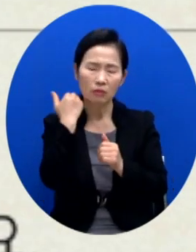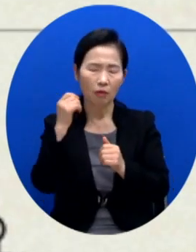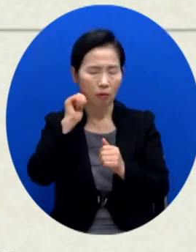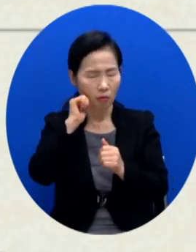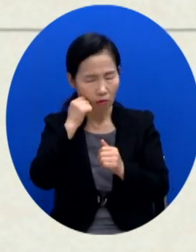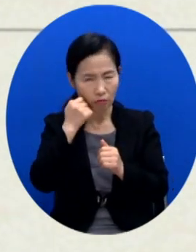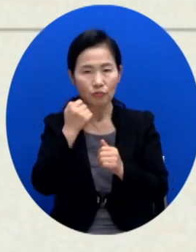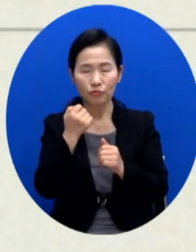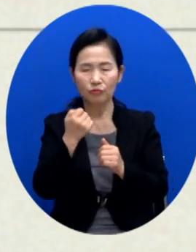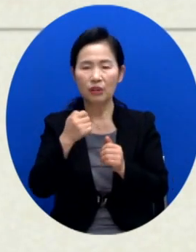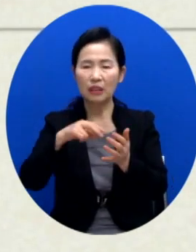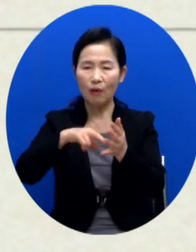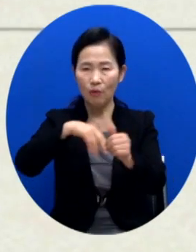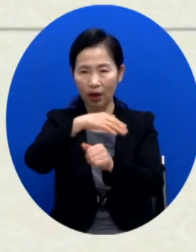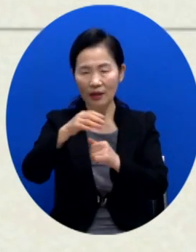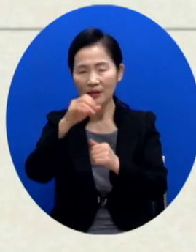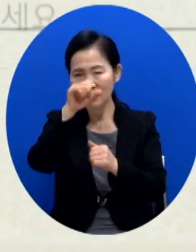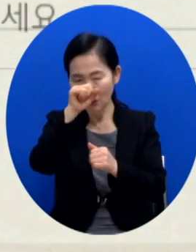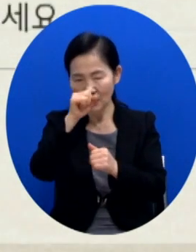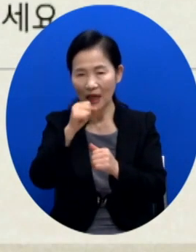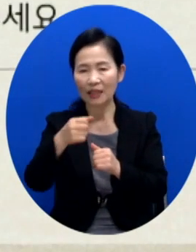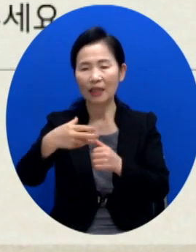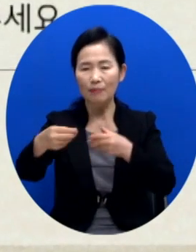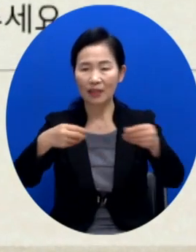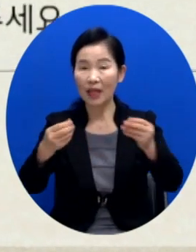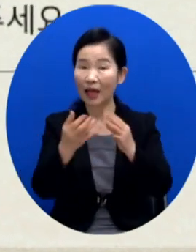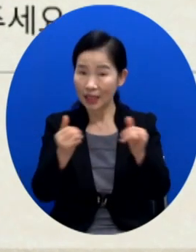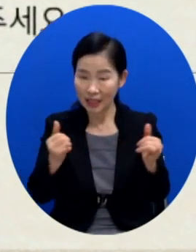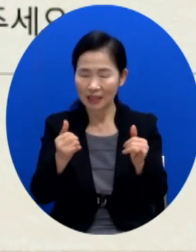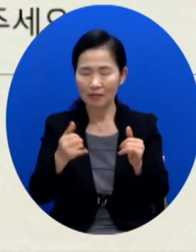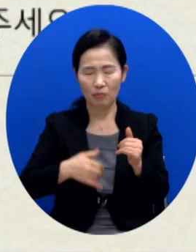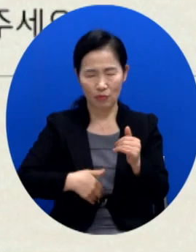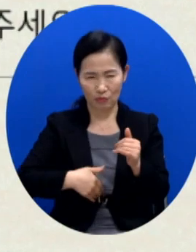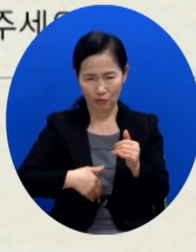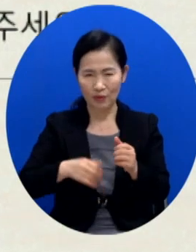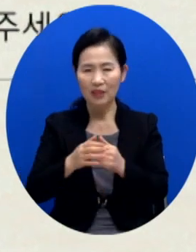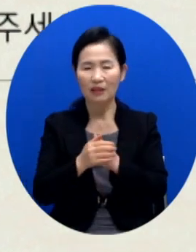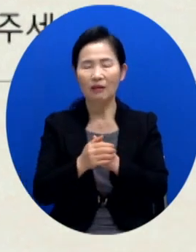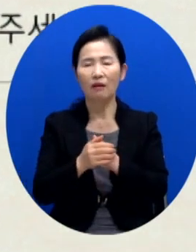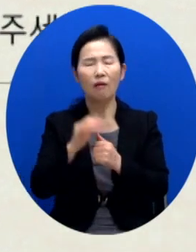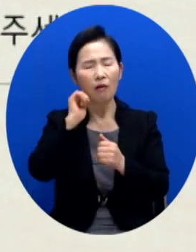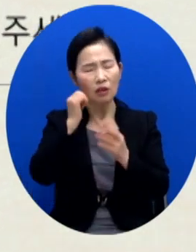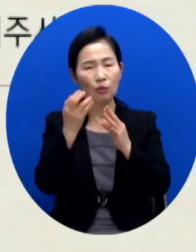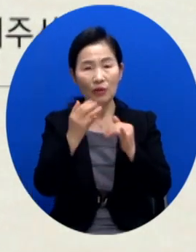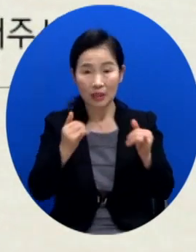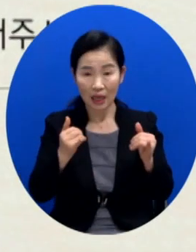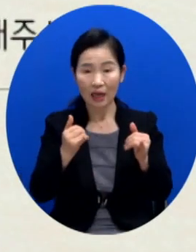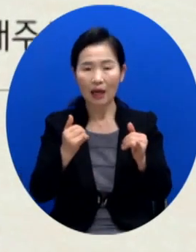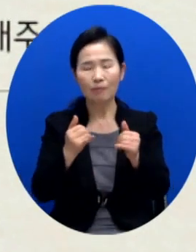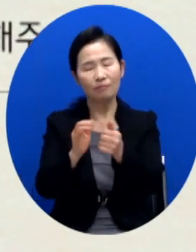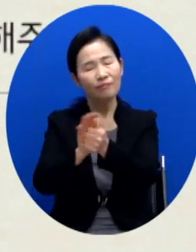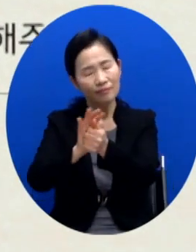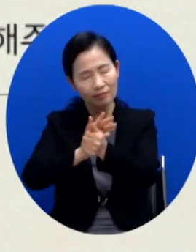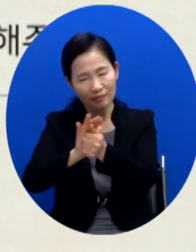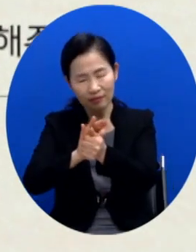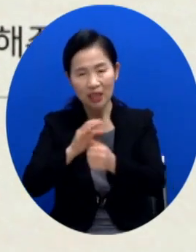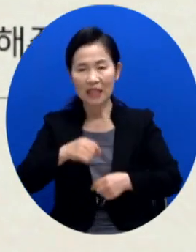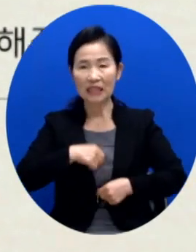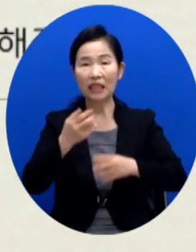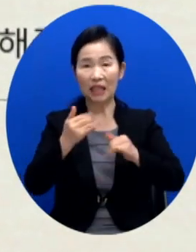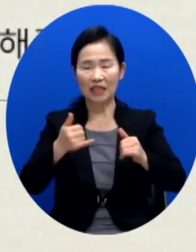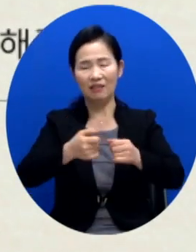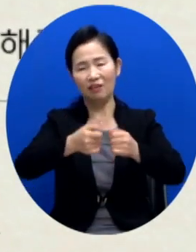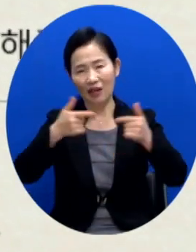선한 임대인 캠페인이 필요하다고 판단했다며 어려운 사람들에게 비빌 언덕이 돼주는 의인이 많아지길